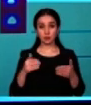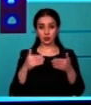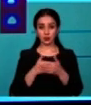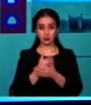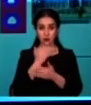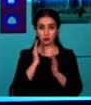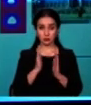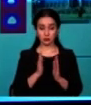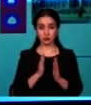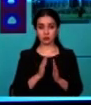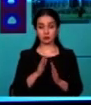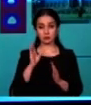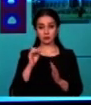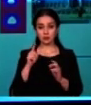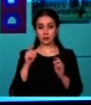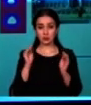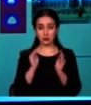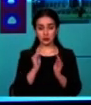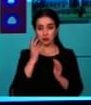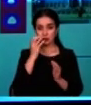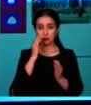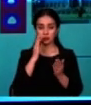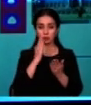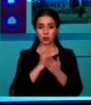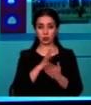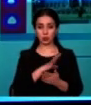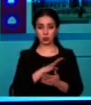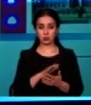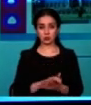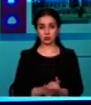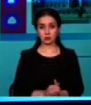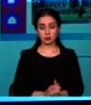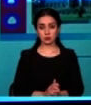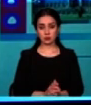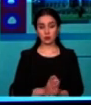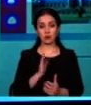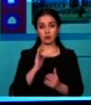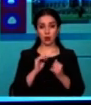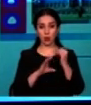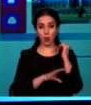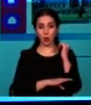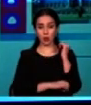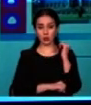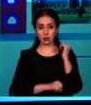Яңгелейміз. Мұны кішік расым пайда болды. Ва ақырге.